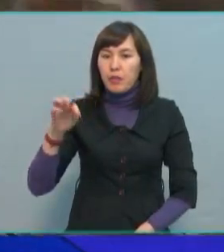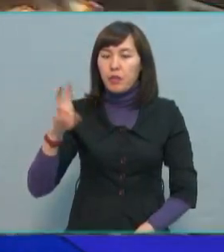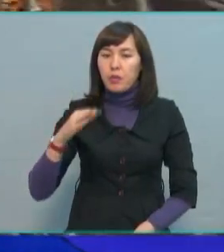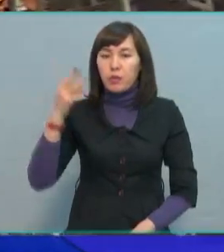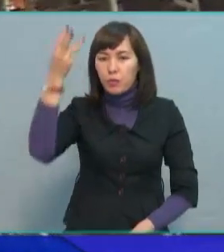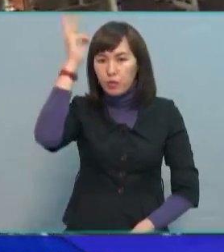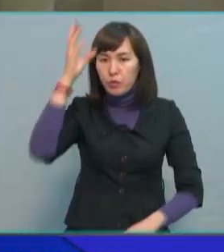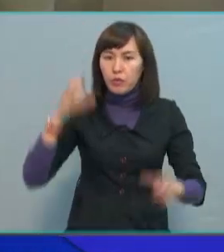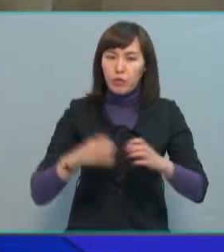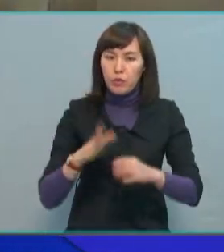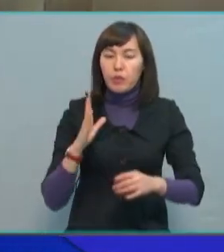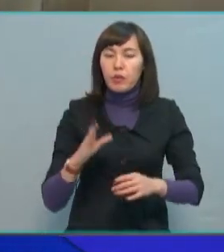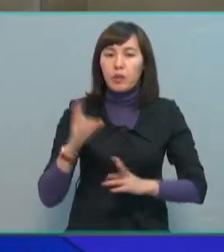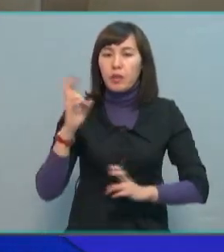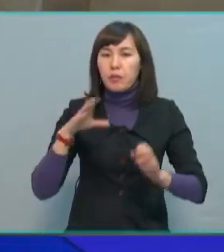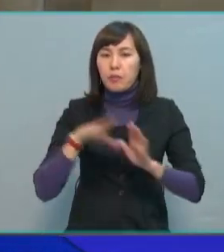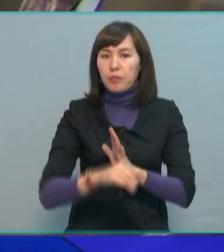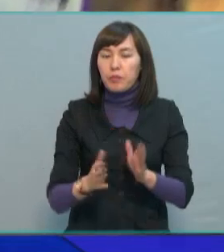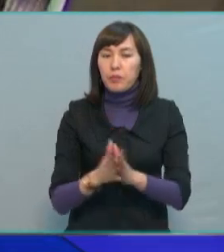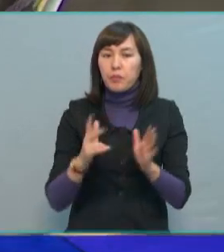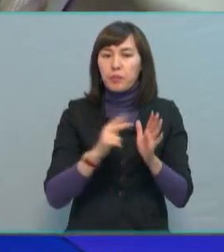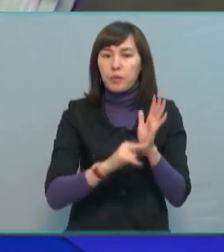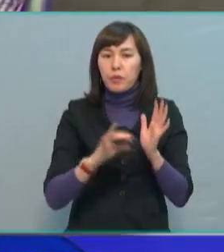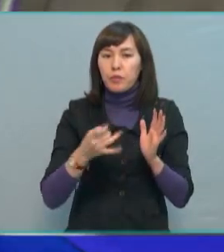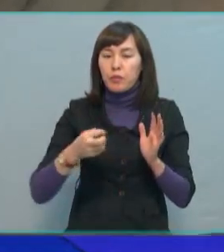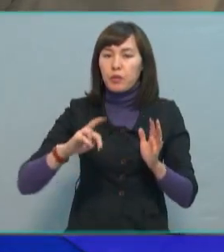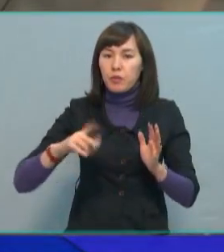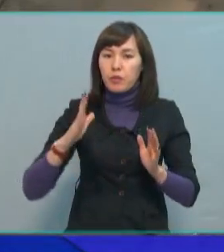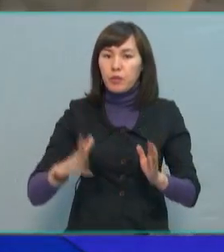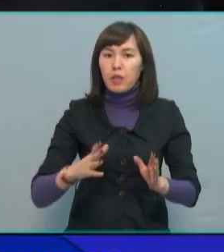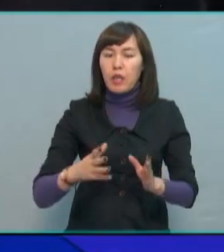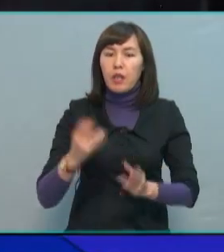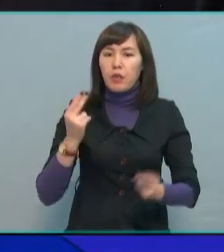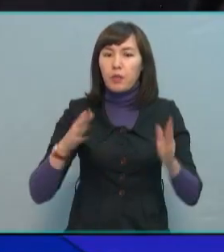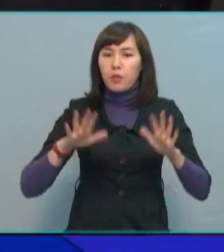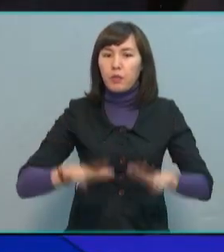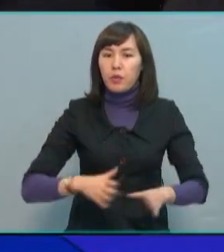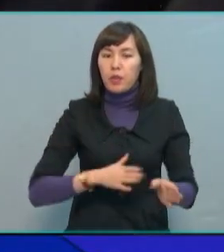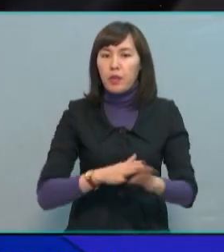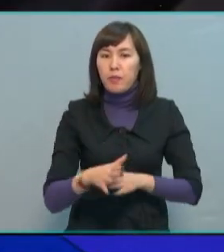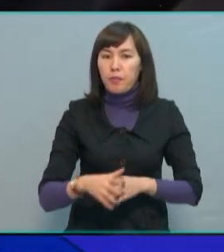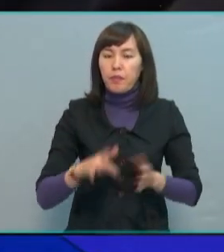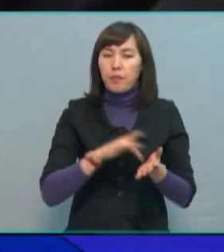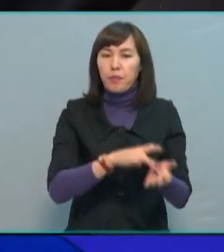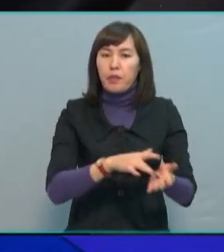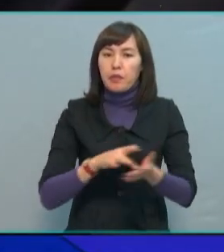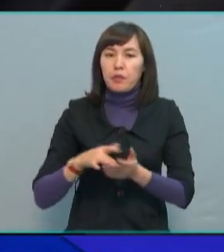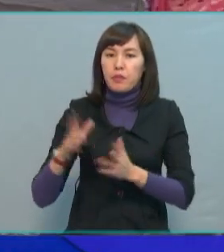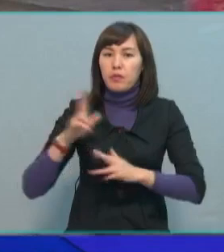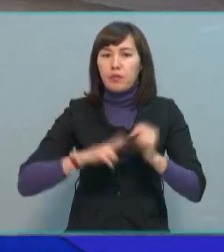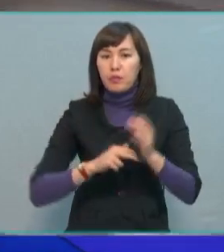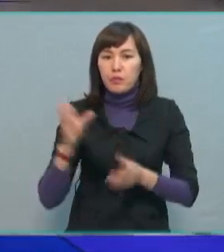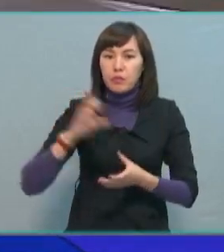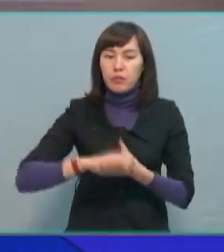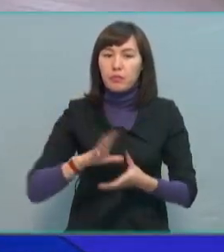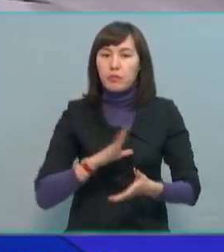түрік компаниясы салып жатқан инвестиция көлемі 80 миллиард теңгені құрайтын керуен сарай көп функционалды туристік кешенінің құрылыс